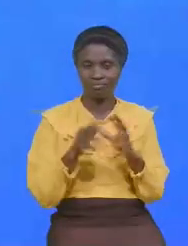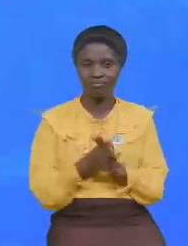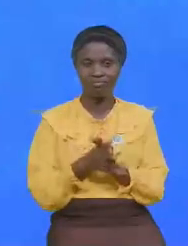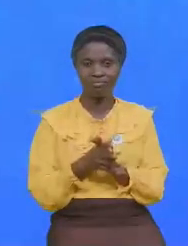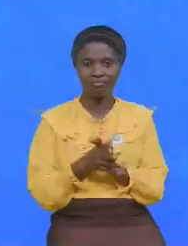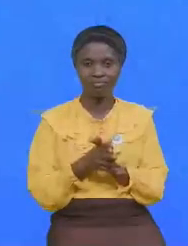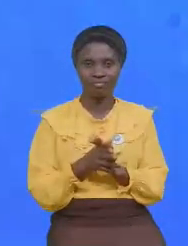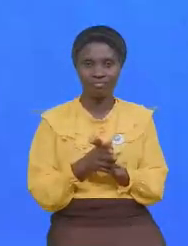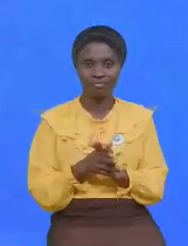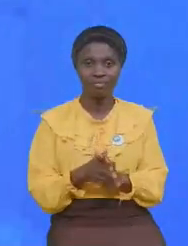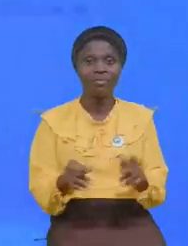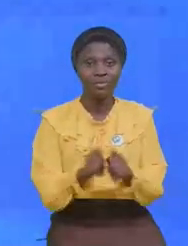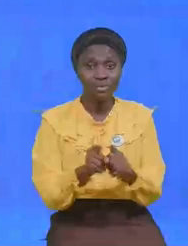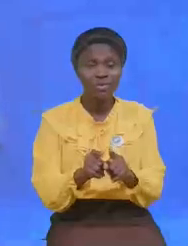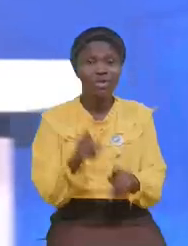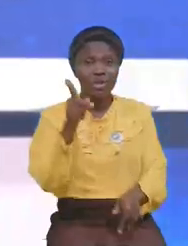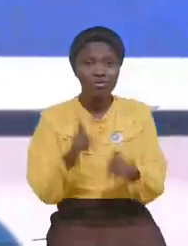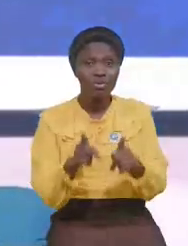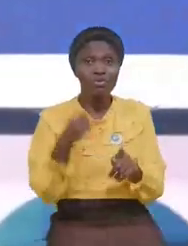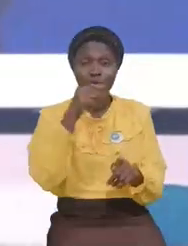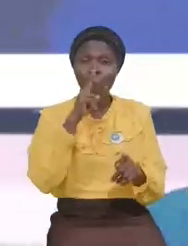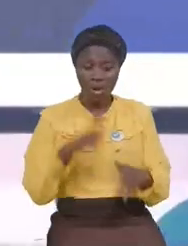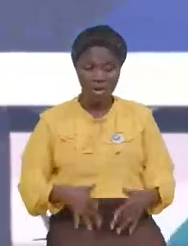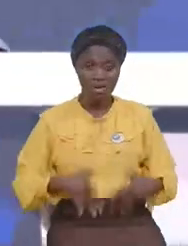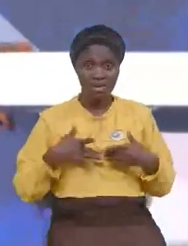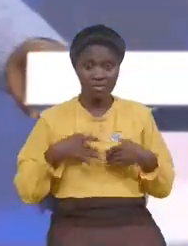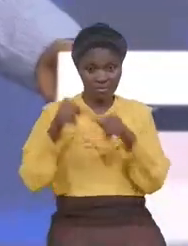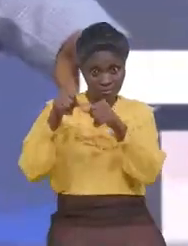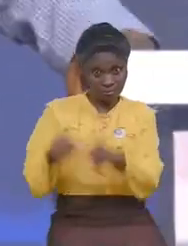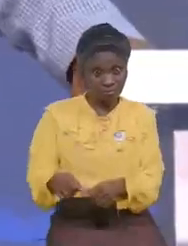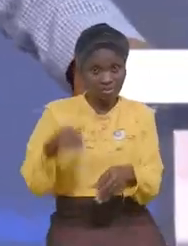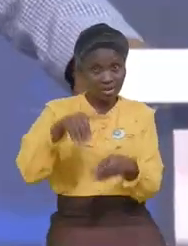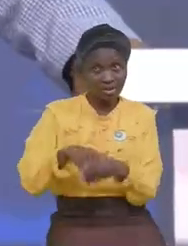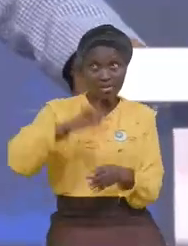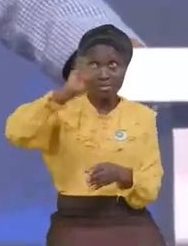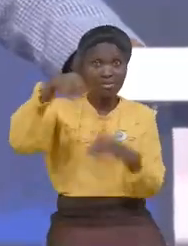ça. Même les gens qui vivent en permanence à Jérusalem,